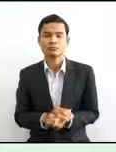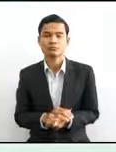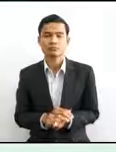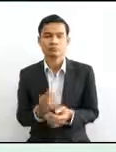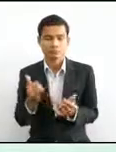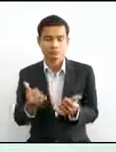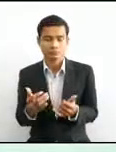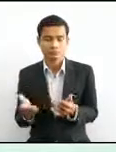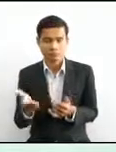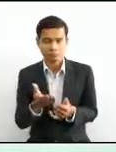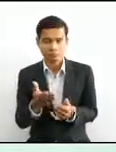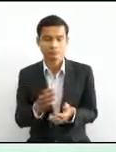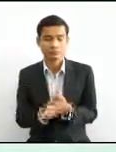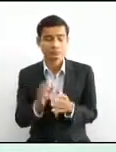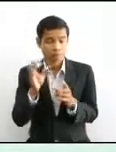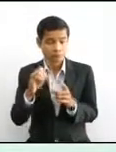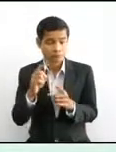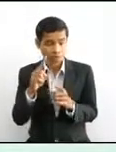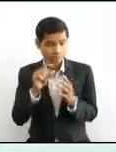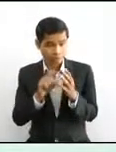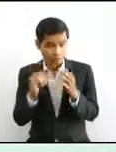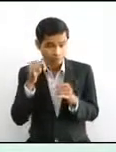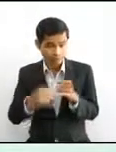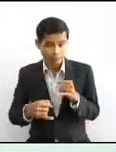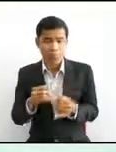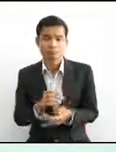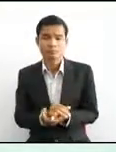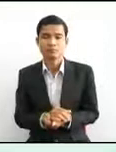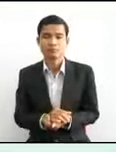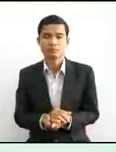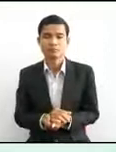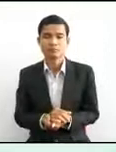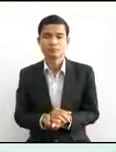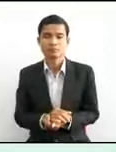Chà, lấy ta, lấy mà bắt tới con, bắt clear tới.